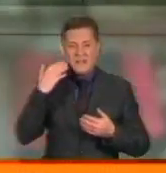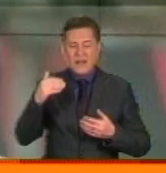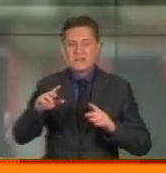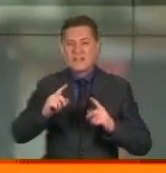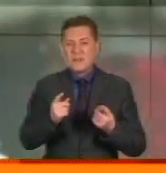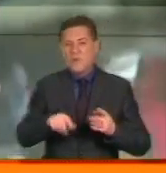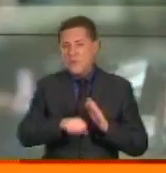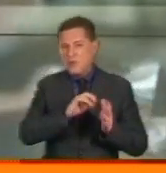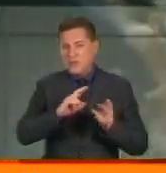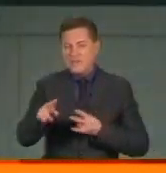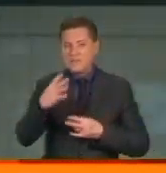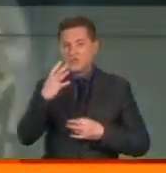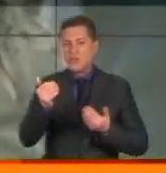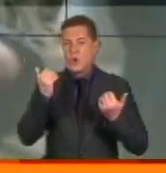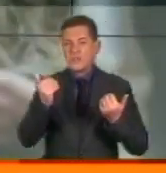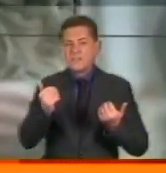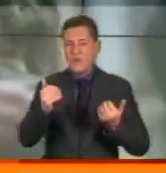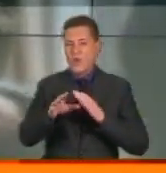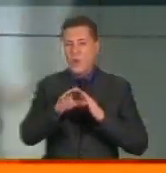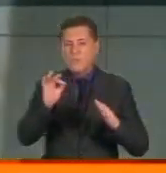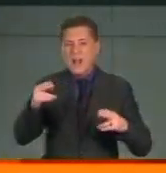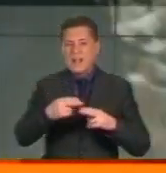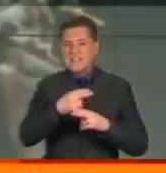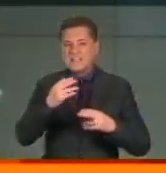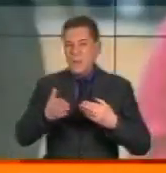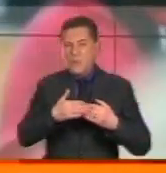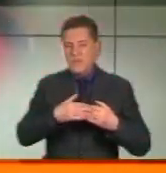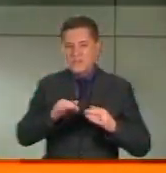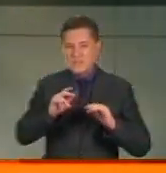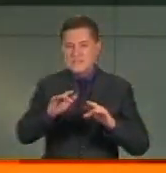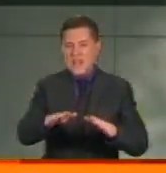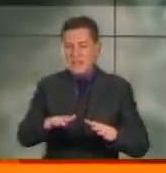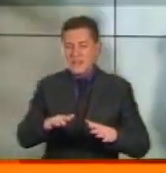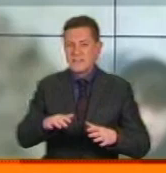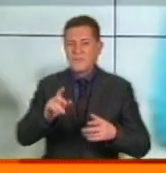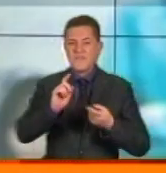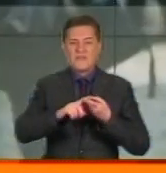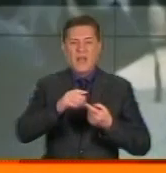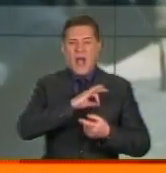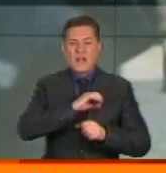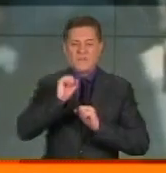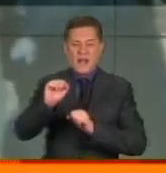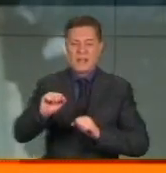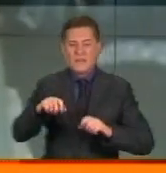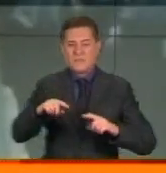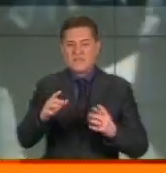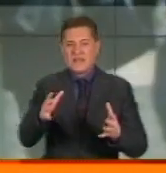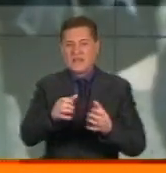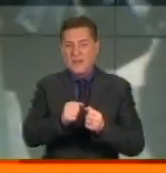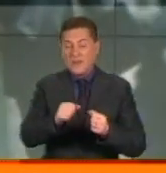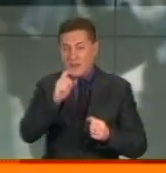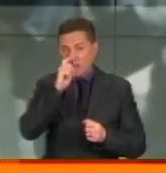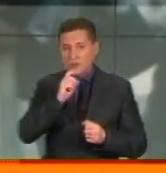після допиту, 4 сьогодні обрали запобіжний захід. Ми зв'язалися із адвокатом затриманих, і той не розуміє,